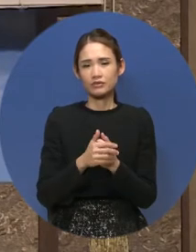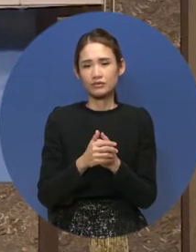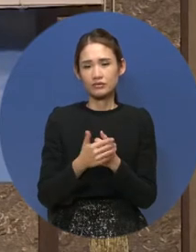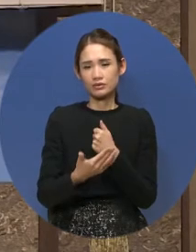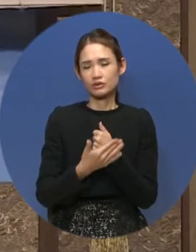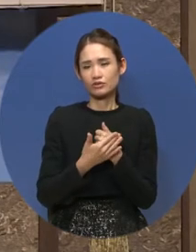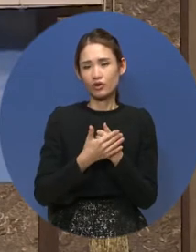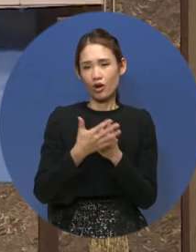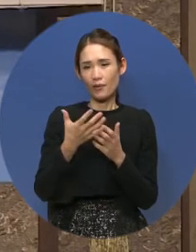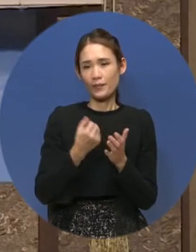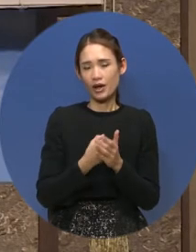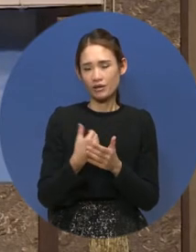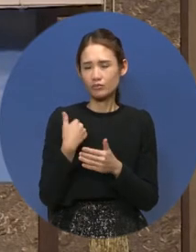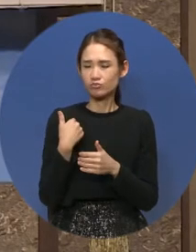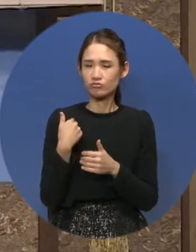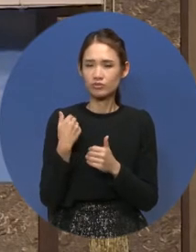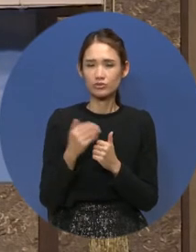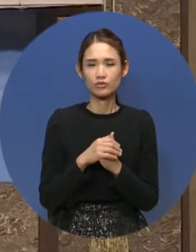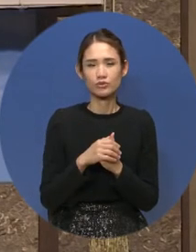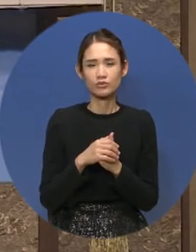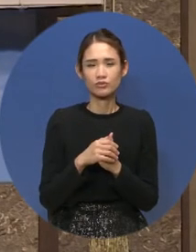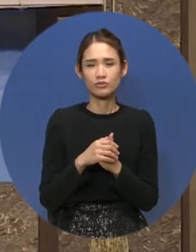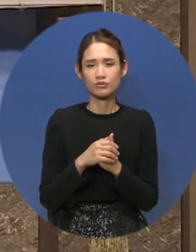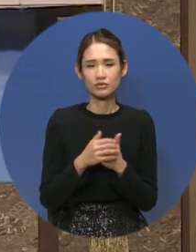어떤 그 지원일 수도 있는데 특히 이제